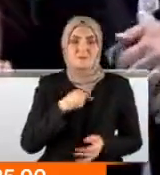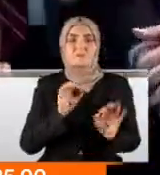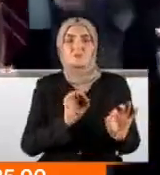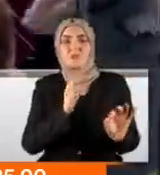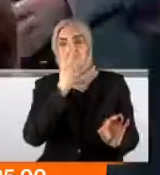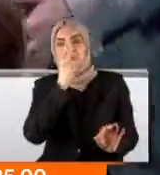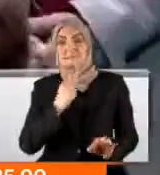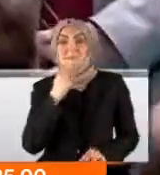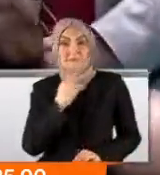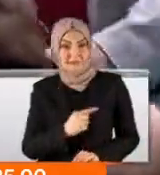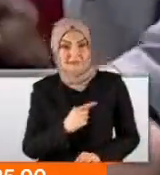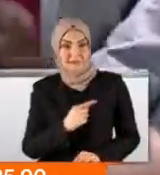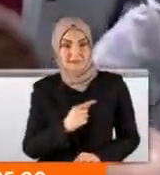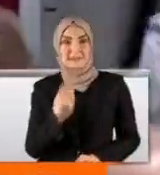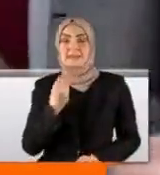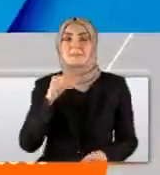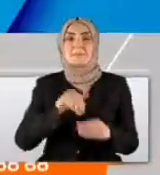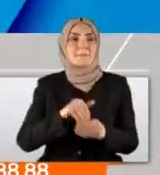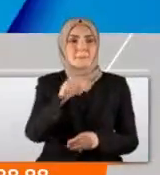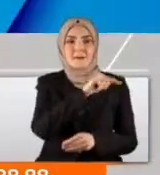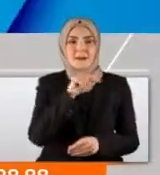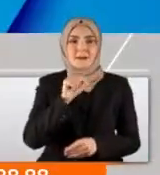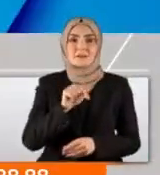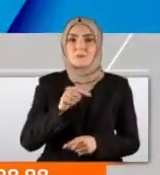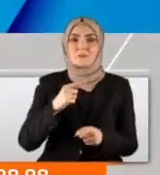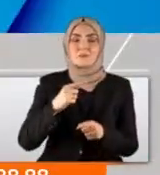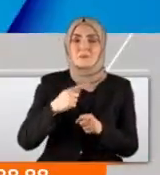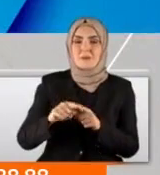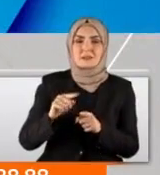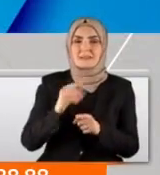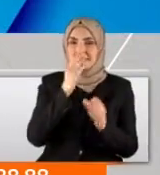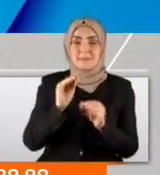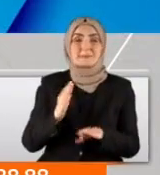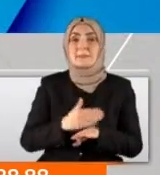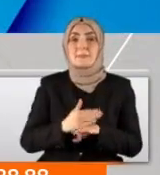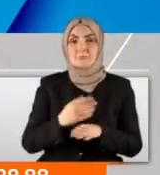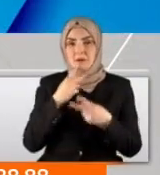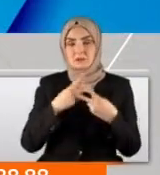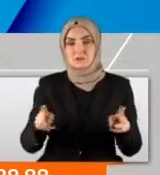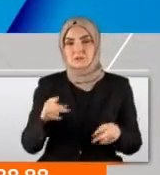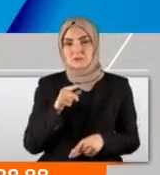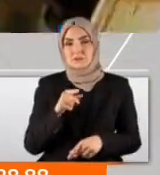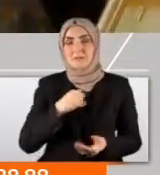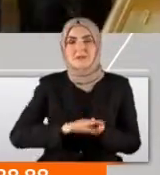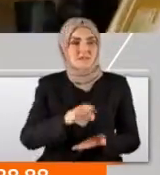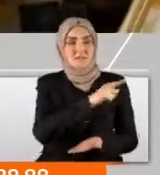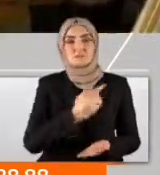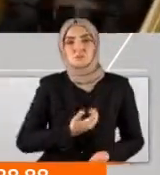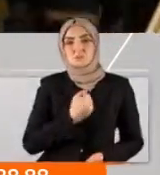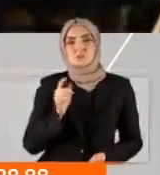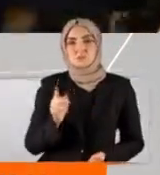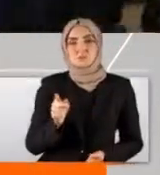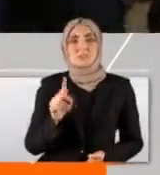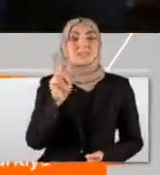paylaşıma gösterdikleri tepkinin nedenini de açıkladı. Bizim arkadaşlarımız üzüldü. Niye üzüldü? 24 Haziran'da Sayın